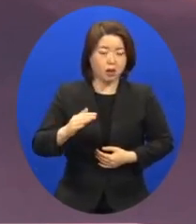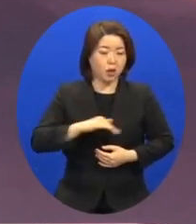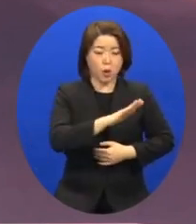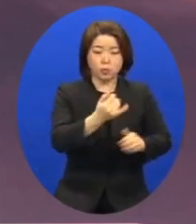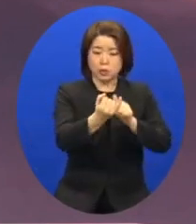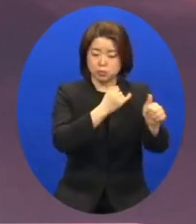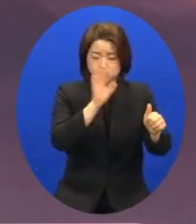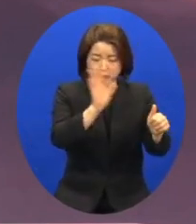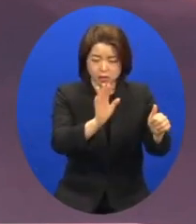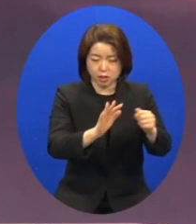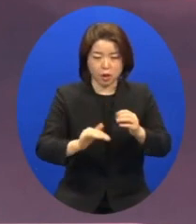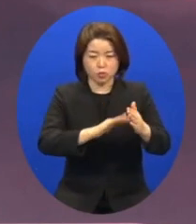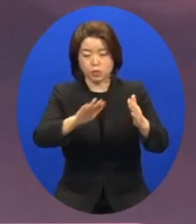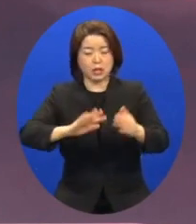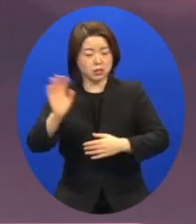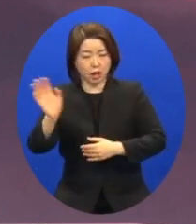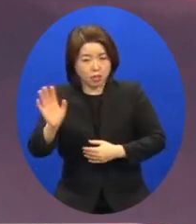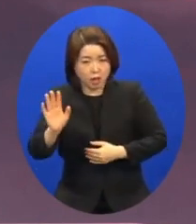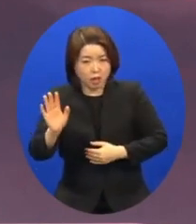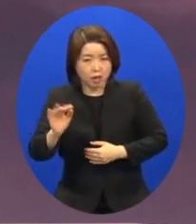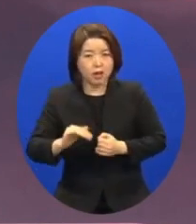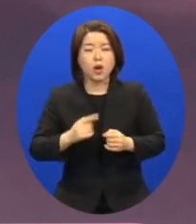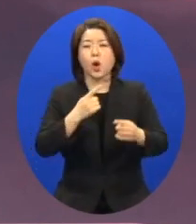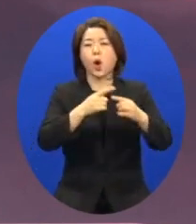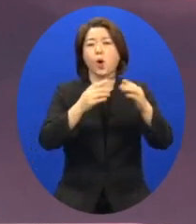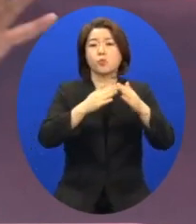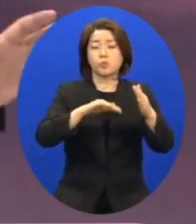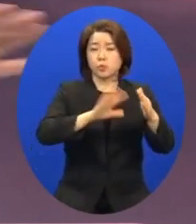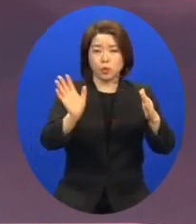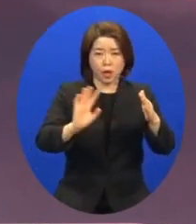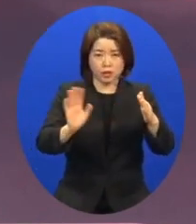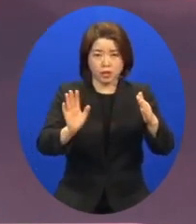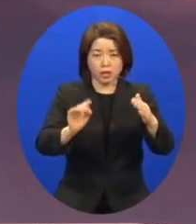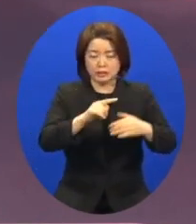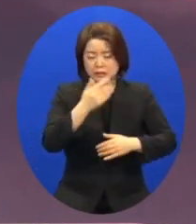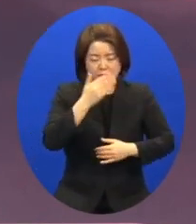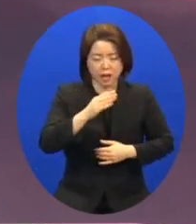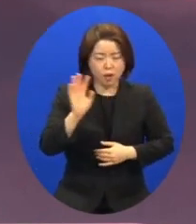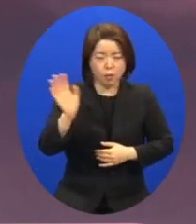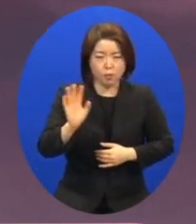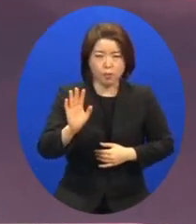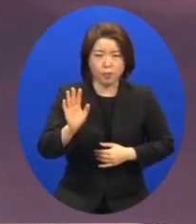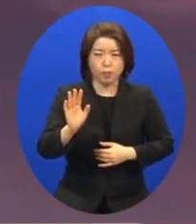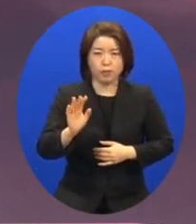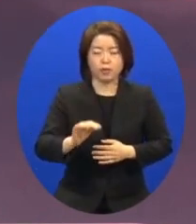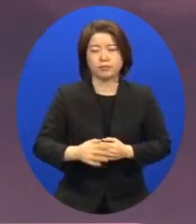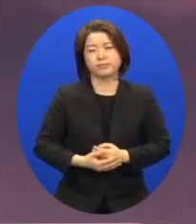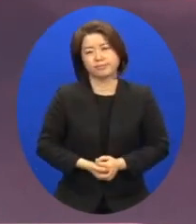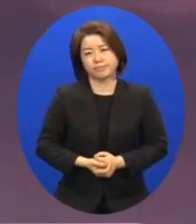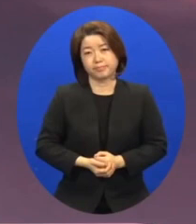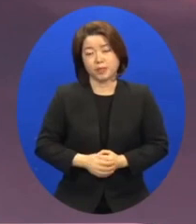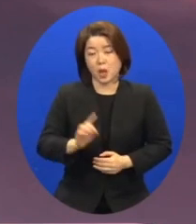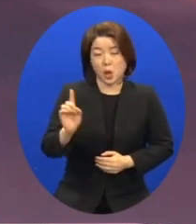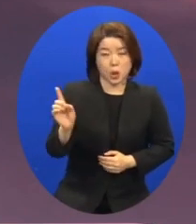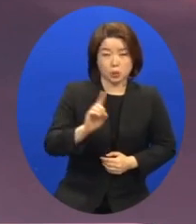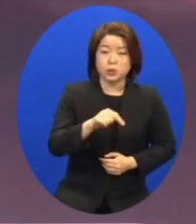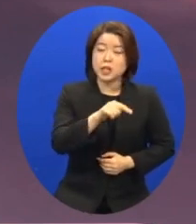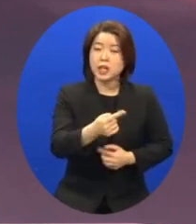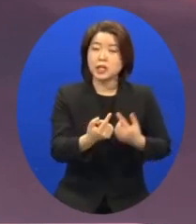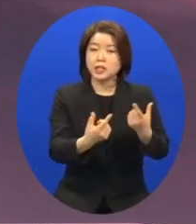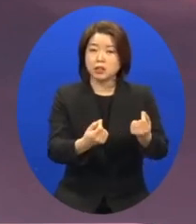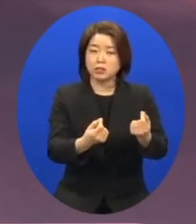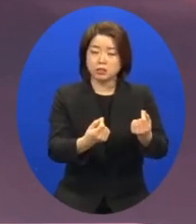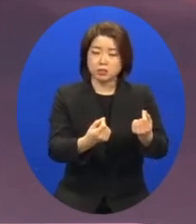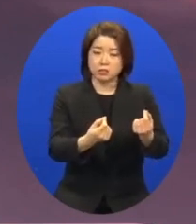안돼 우리 가정은 안돼요 우리 교회는 이제는 전혀 그럴 가능성이 없어요 부채 그건